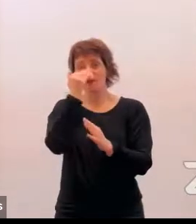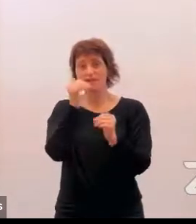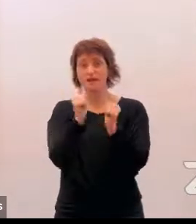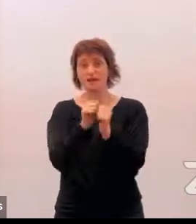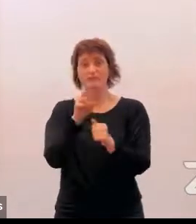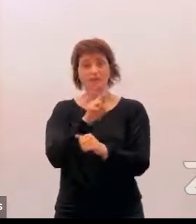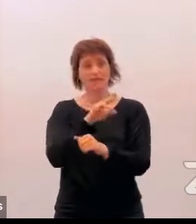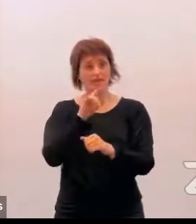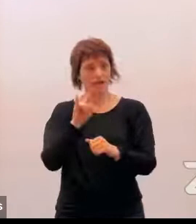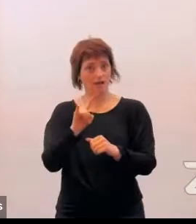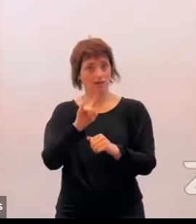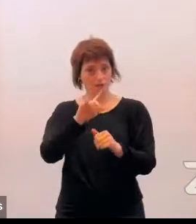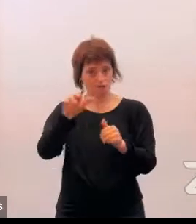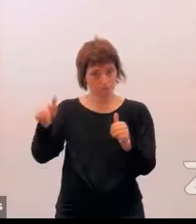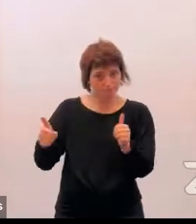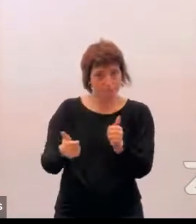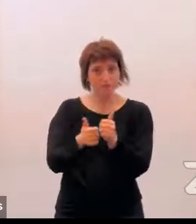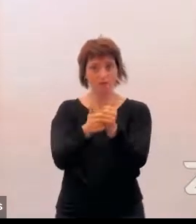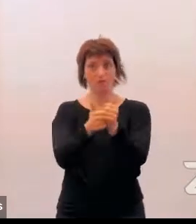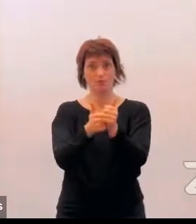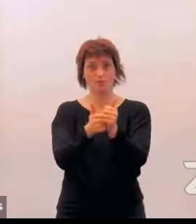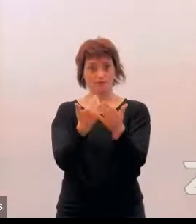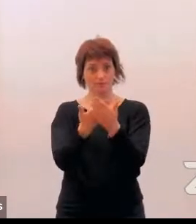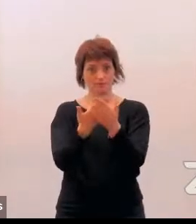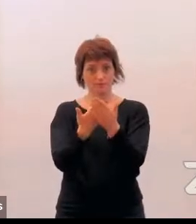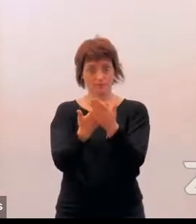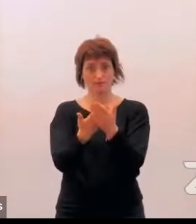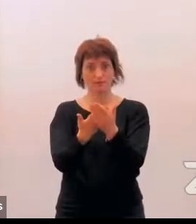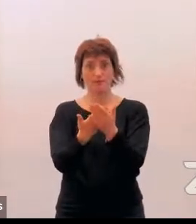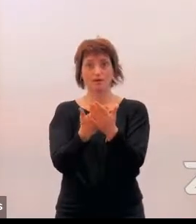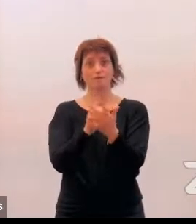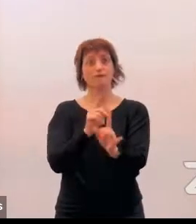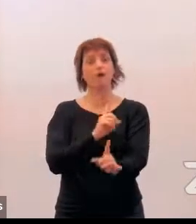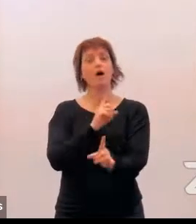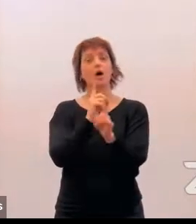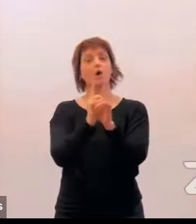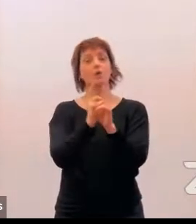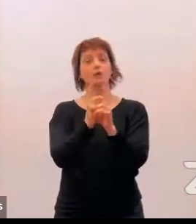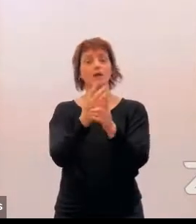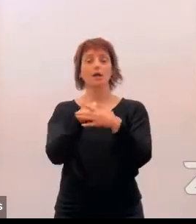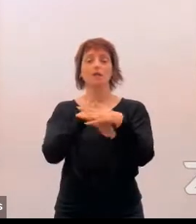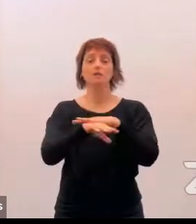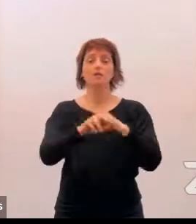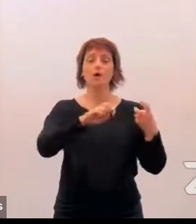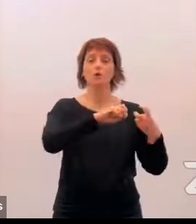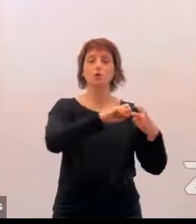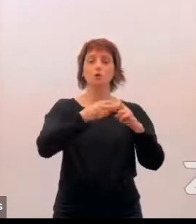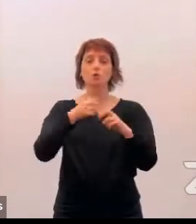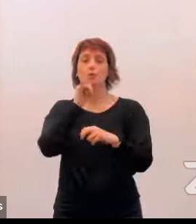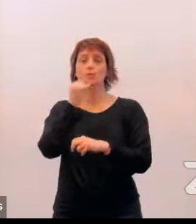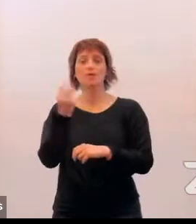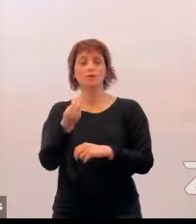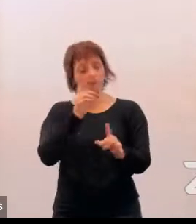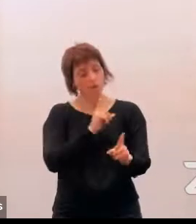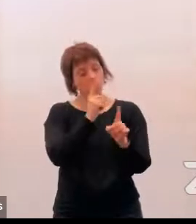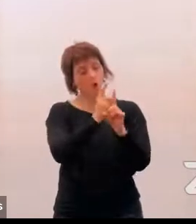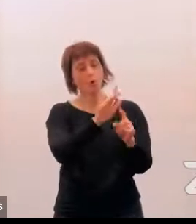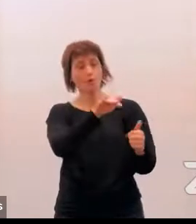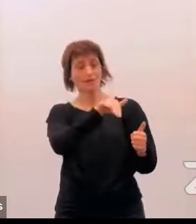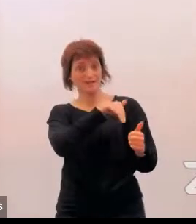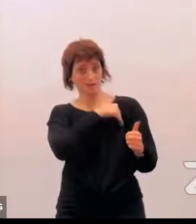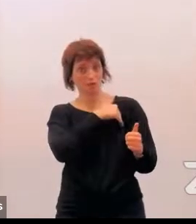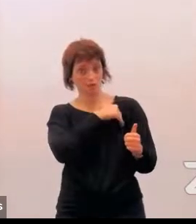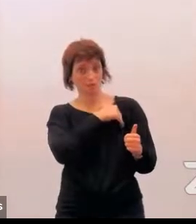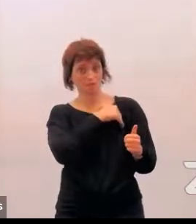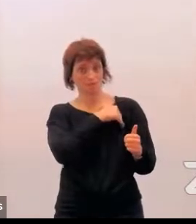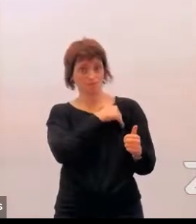accompagnent ces transferts. On rencontre au sein de chaque structure petite enfance les agents qui sont concernés